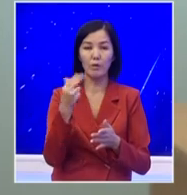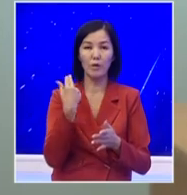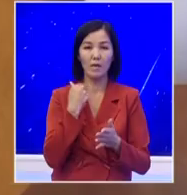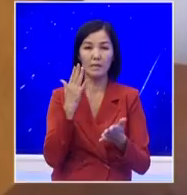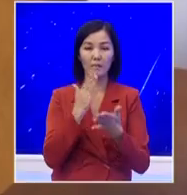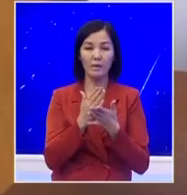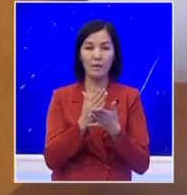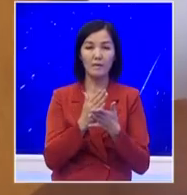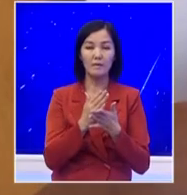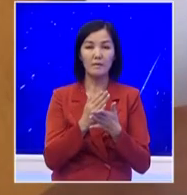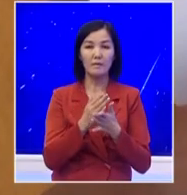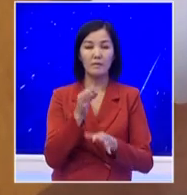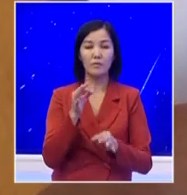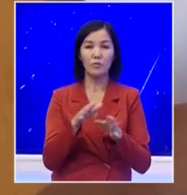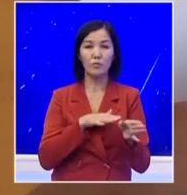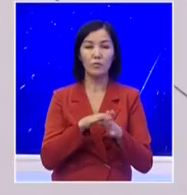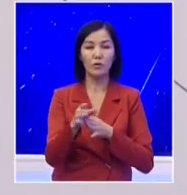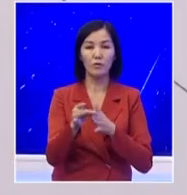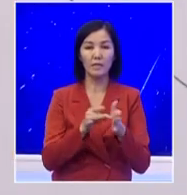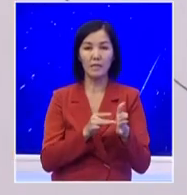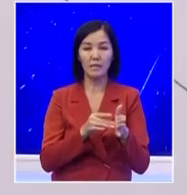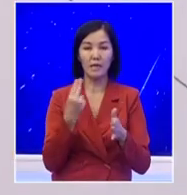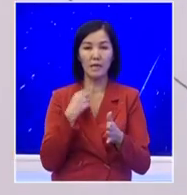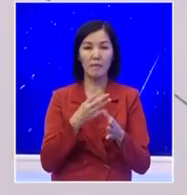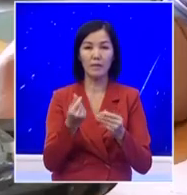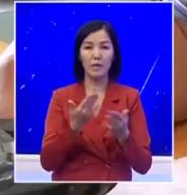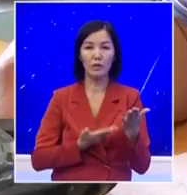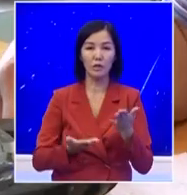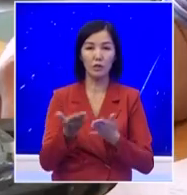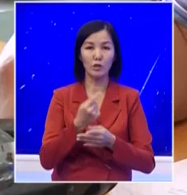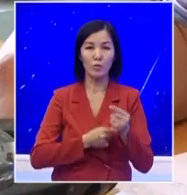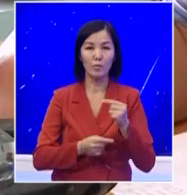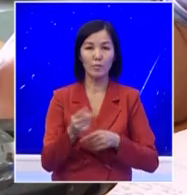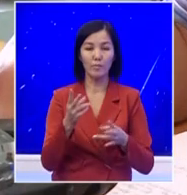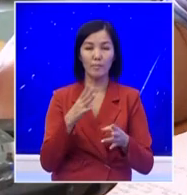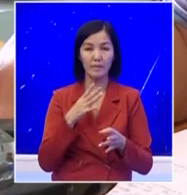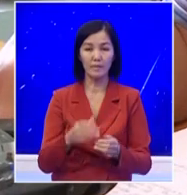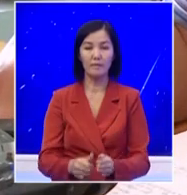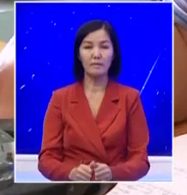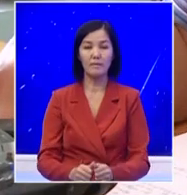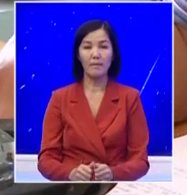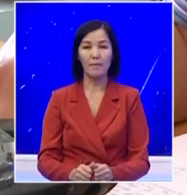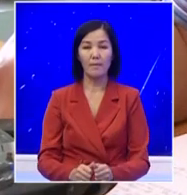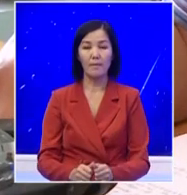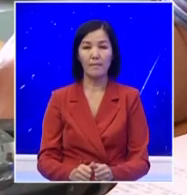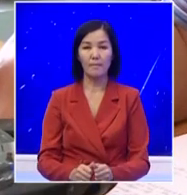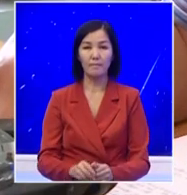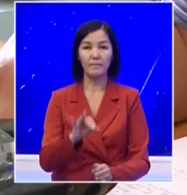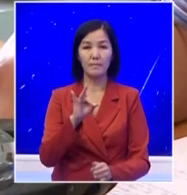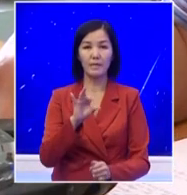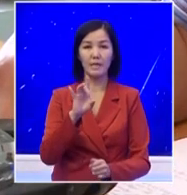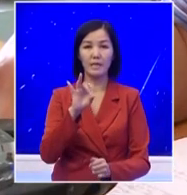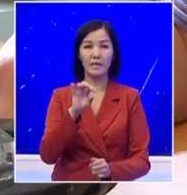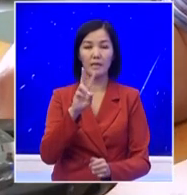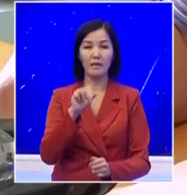асыпты. Осылайша жеке сот орындаушы бірден алимент өндіру ісіне кіріскен. Мама обратилась, гражданка. Ирина